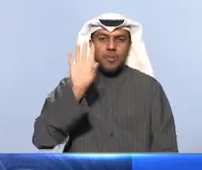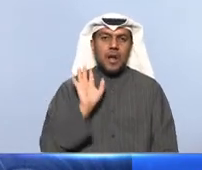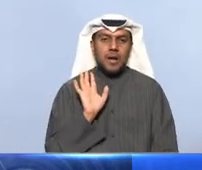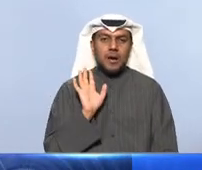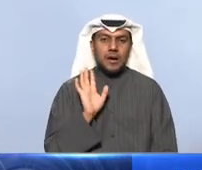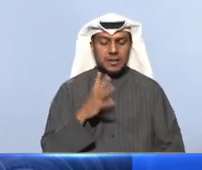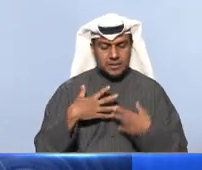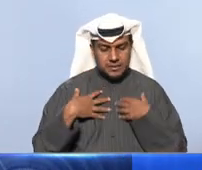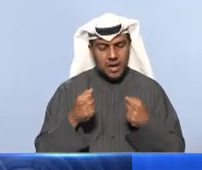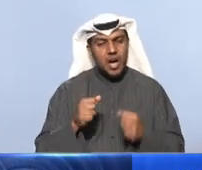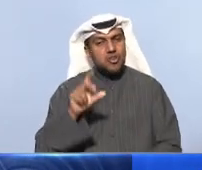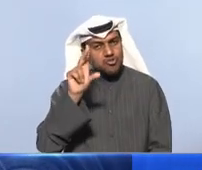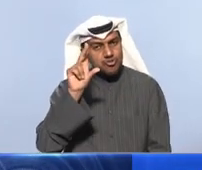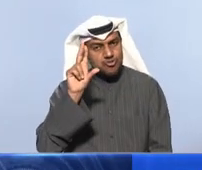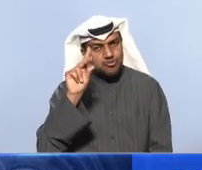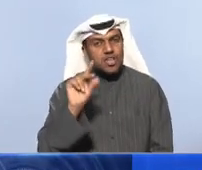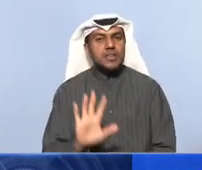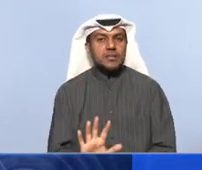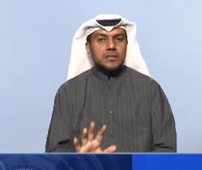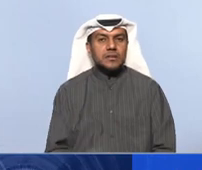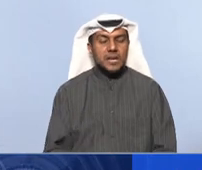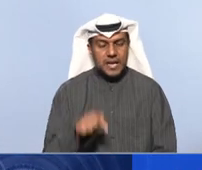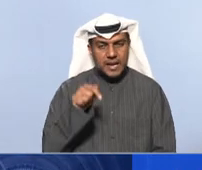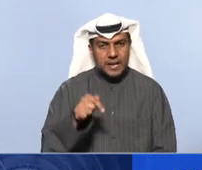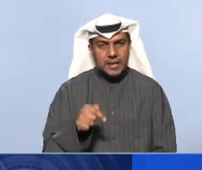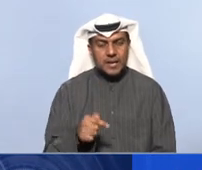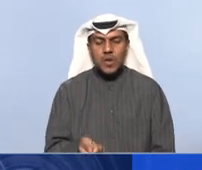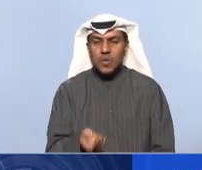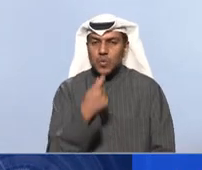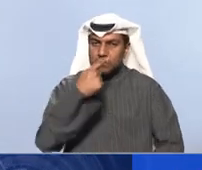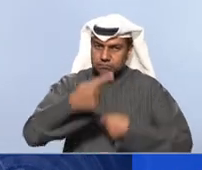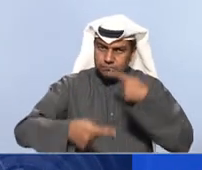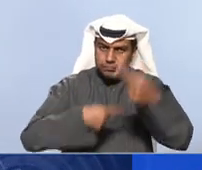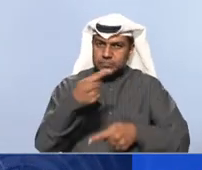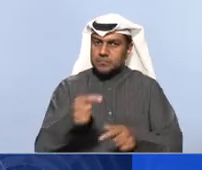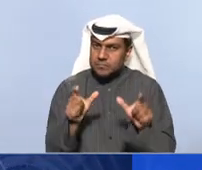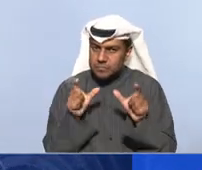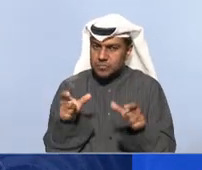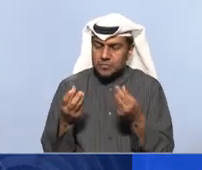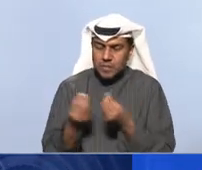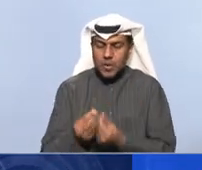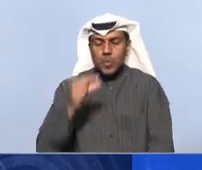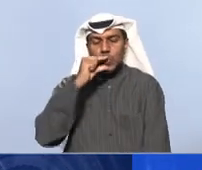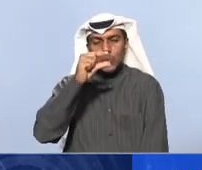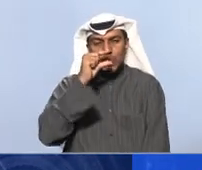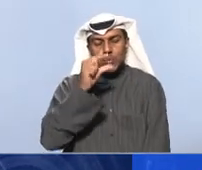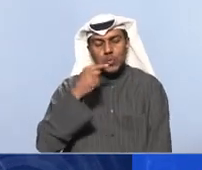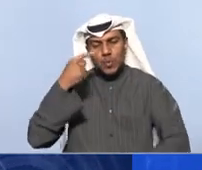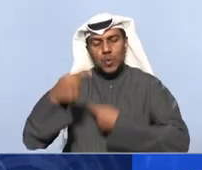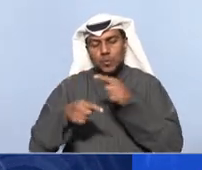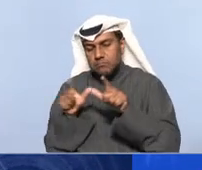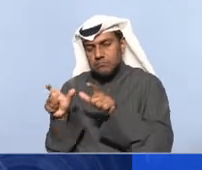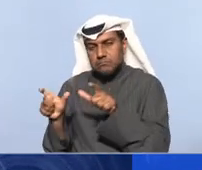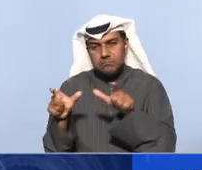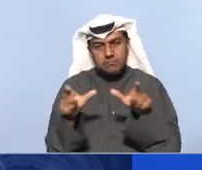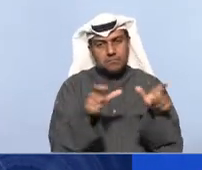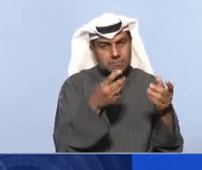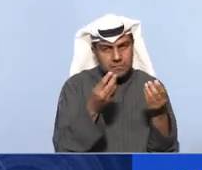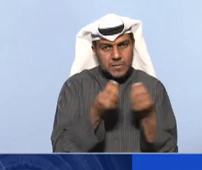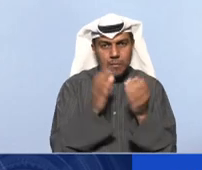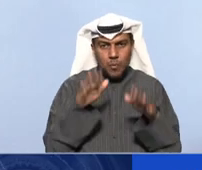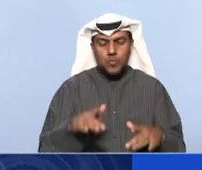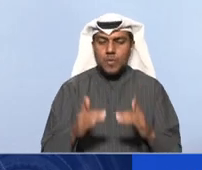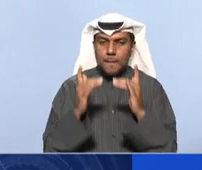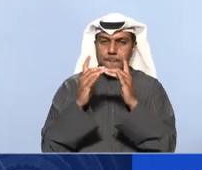وبصحة جيدة ويتلقون العلاج عن طريق الفريق الطبي المخصص لذلك. الأمر الآخر